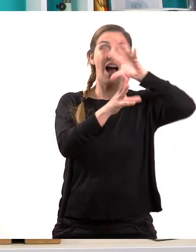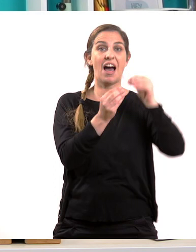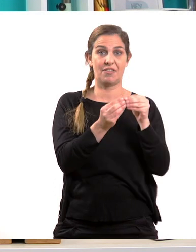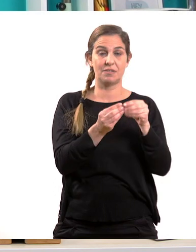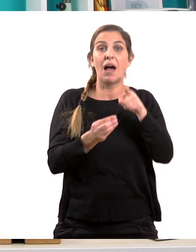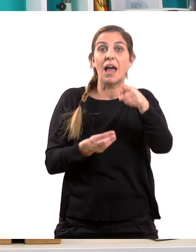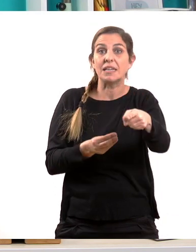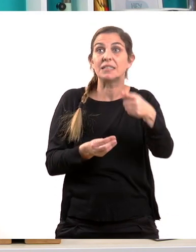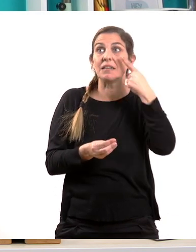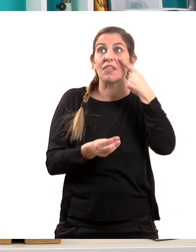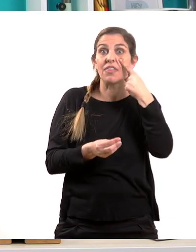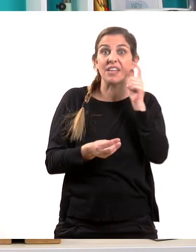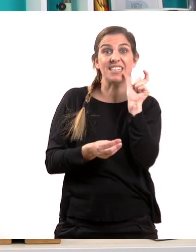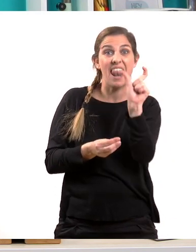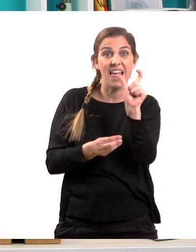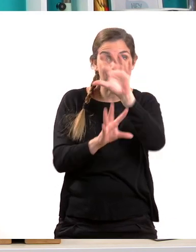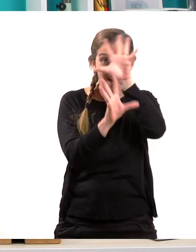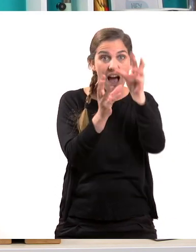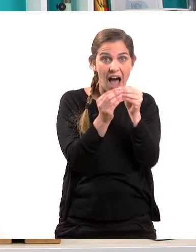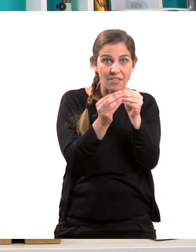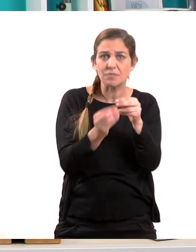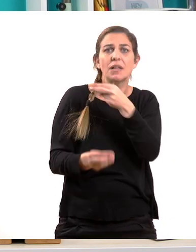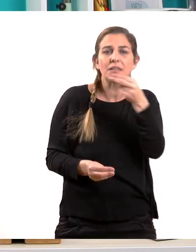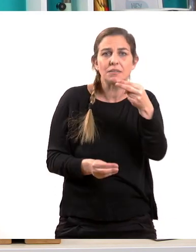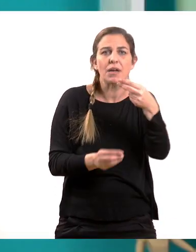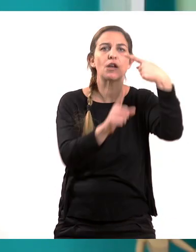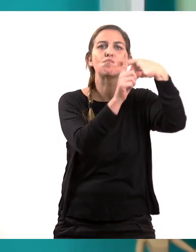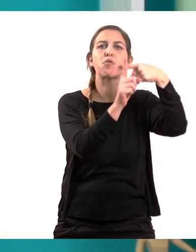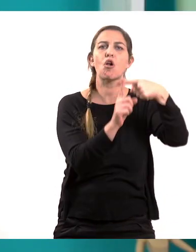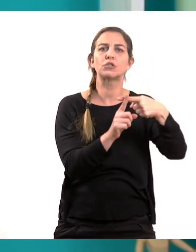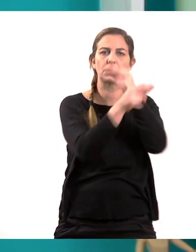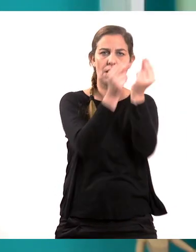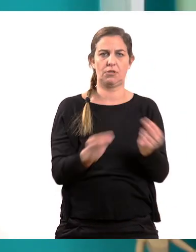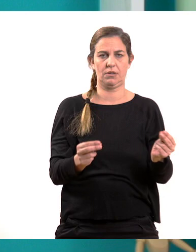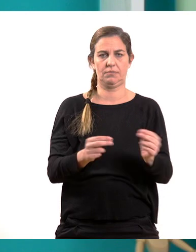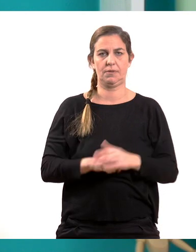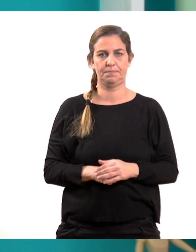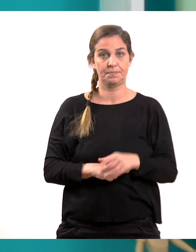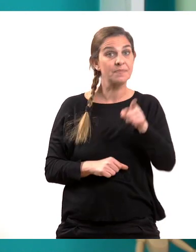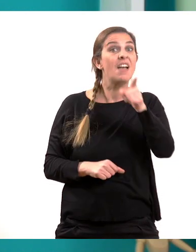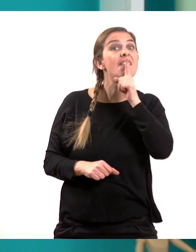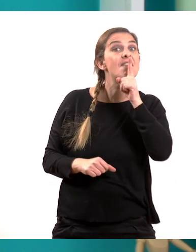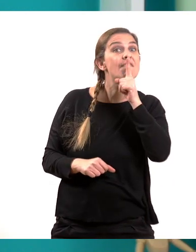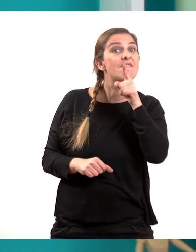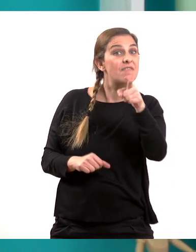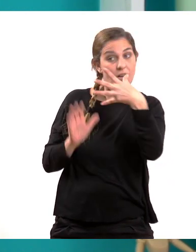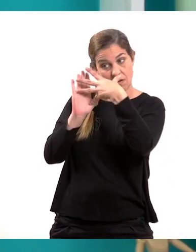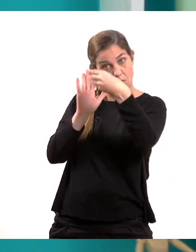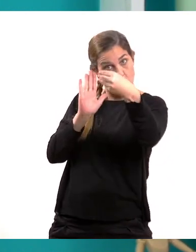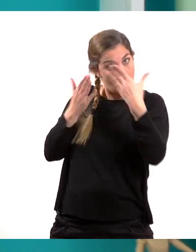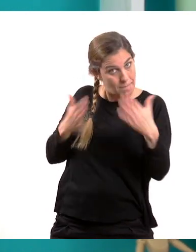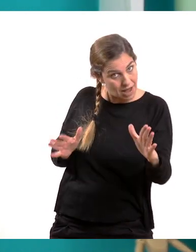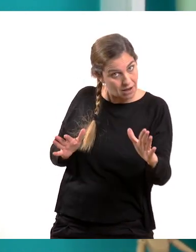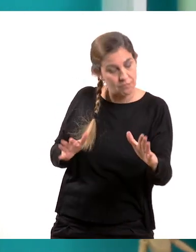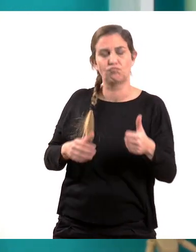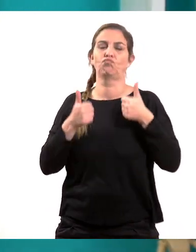των ασκήσεων, εννοούμε τη λύση των προσθέσεων. Το γράψατε το πρόβλημα? Πολύ ωραία. Λοιπόν,